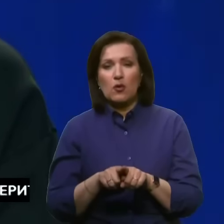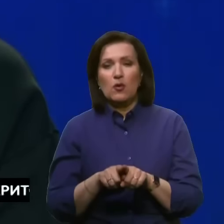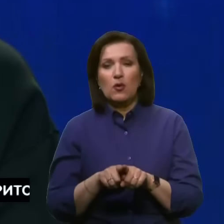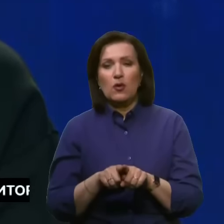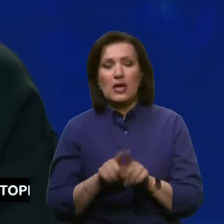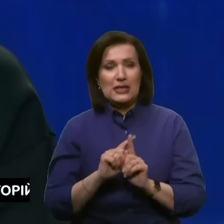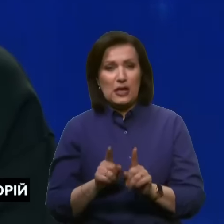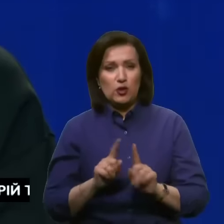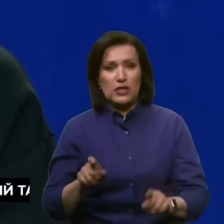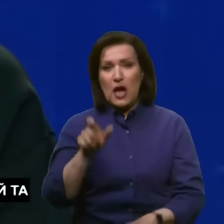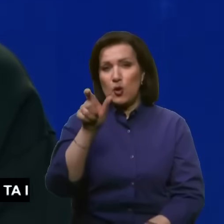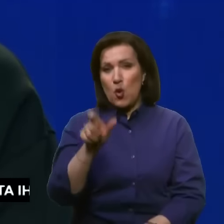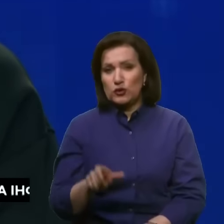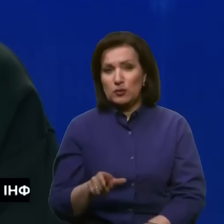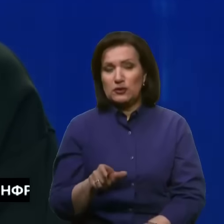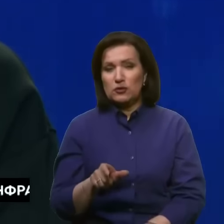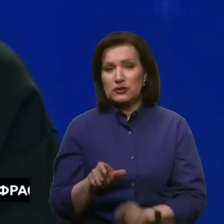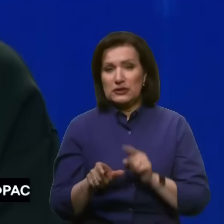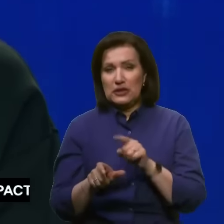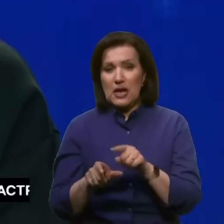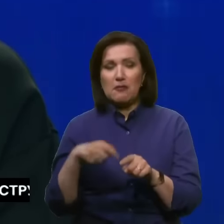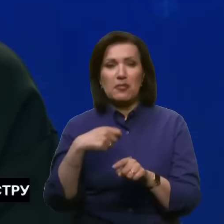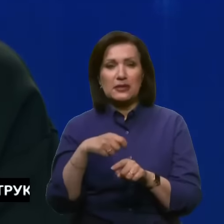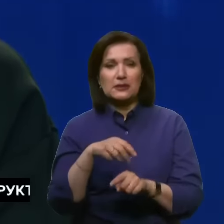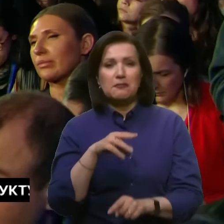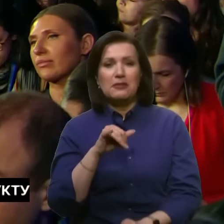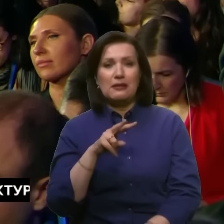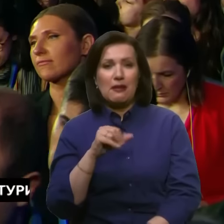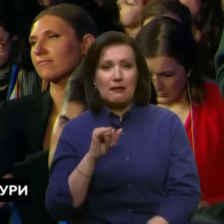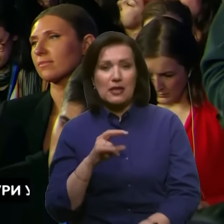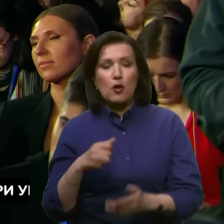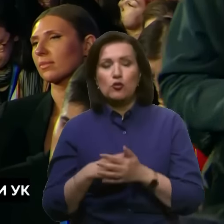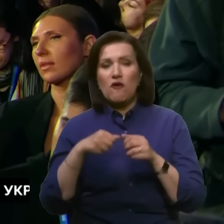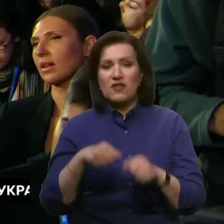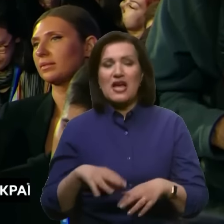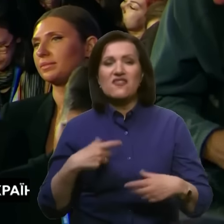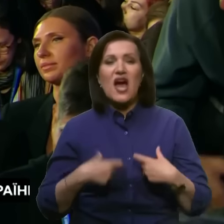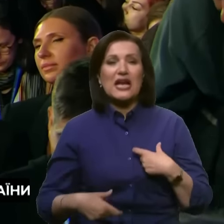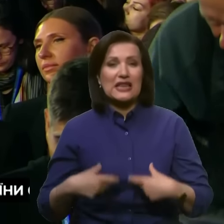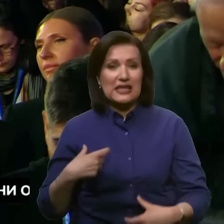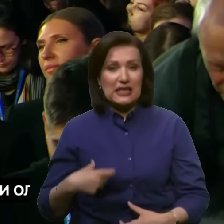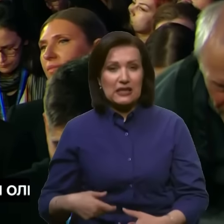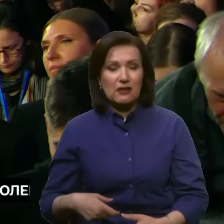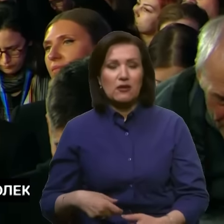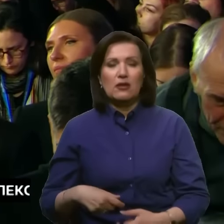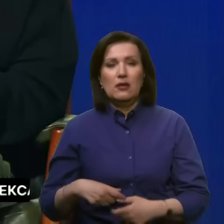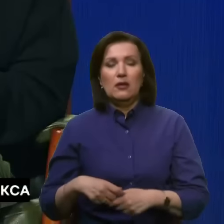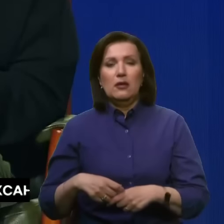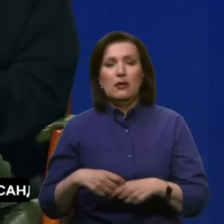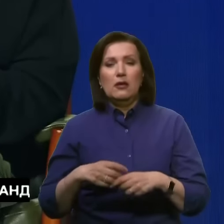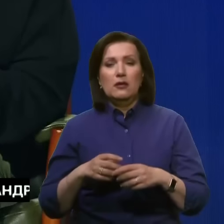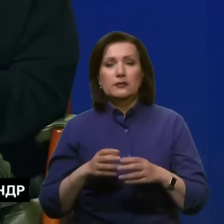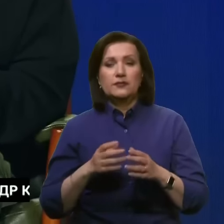такої неординарної особистості, як президент Мілей до влади в Аргентині,